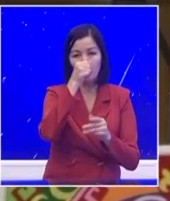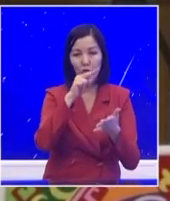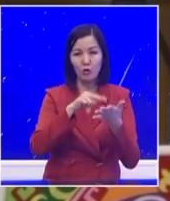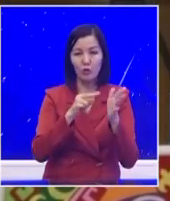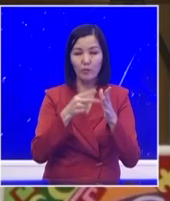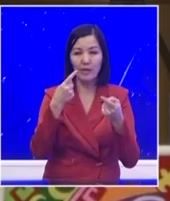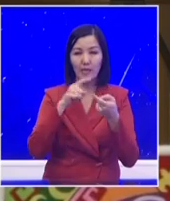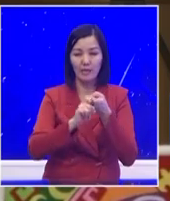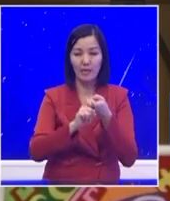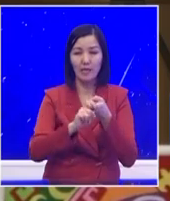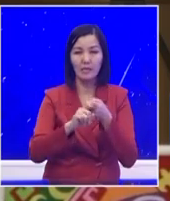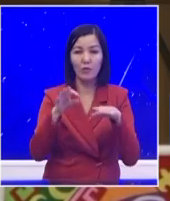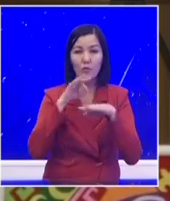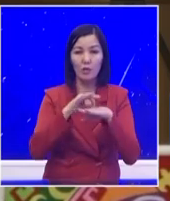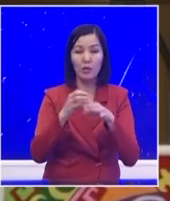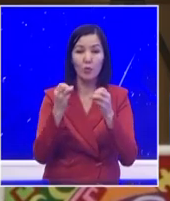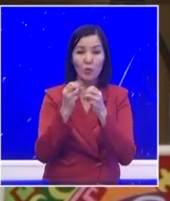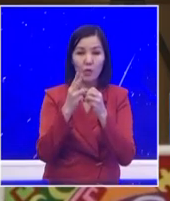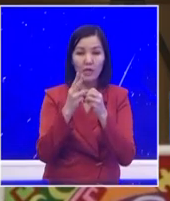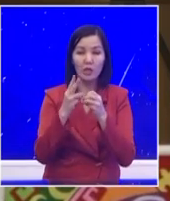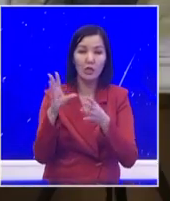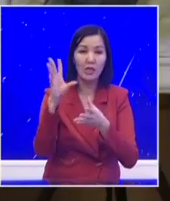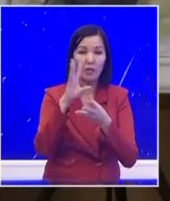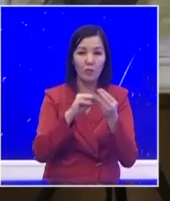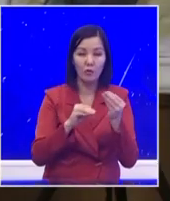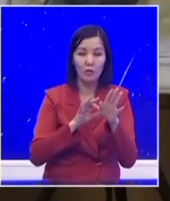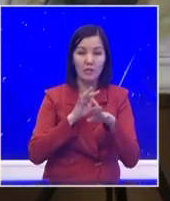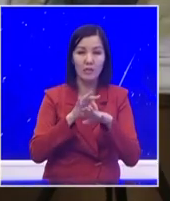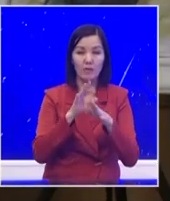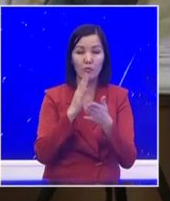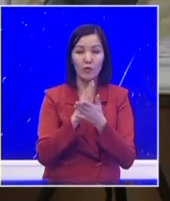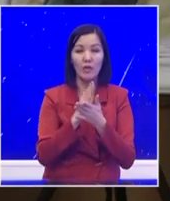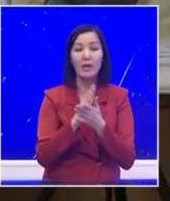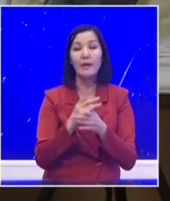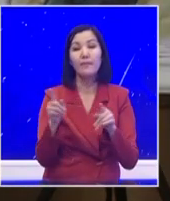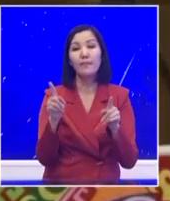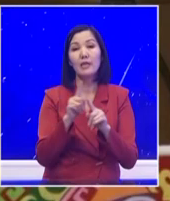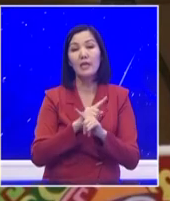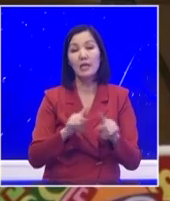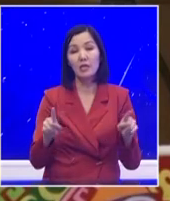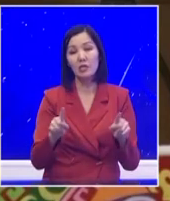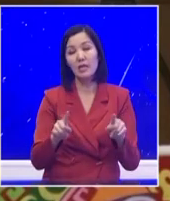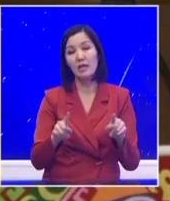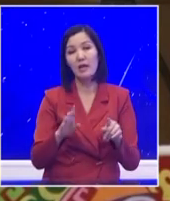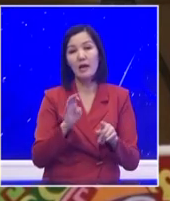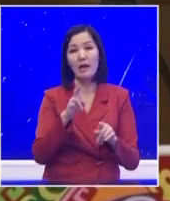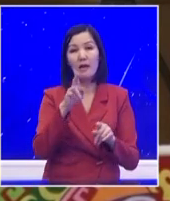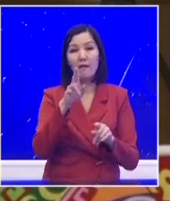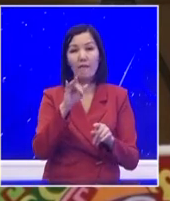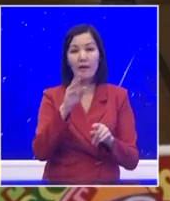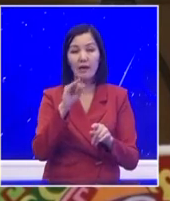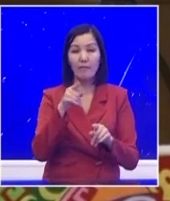өткізіледі. Биыл 12-ші рет өткізіліп отыр шара. Бұл шараның биылғы ерекшелігі, биыл біз Әл-Фараби